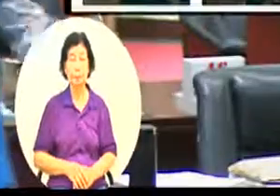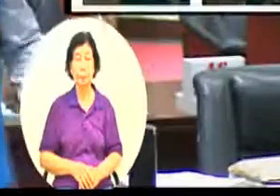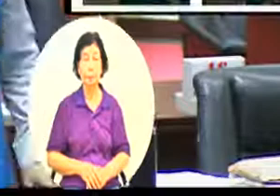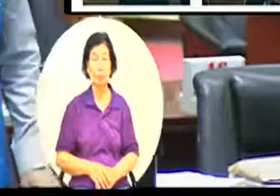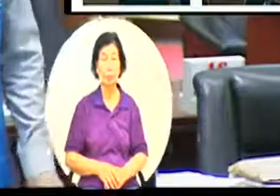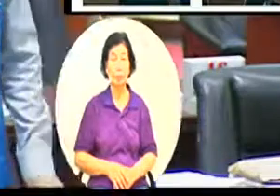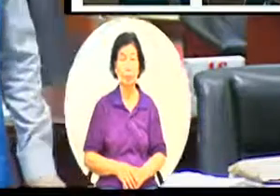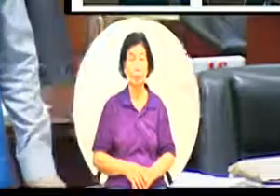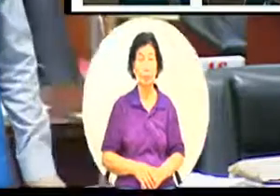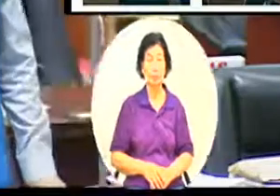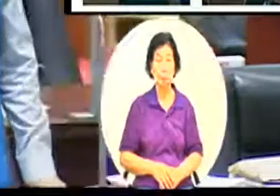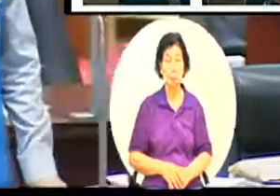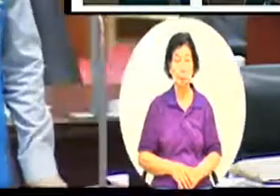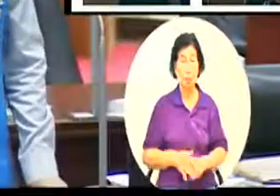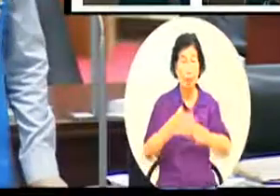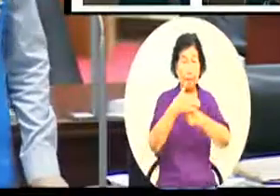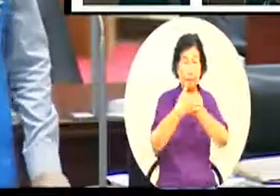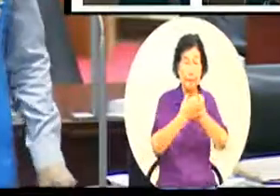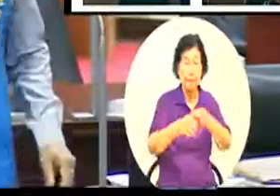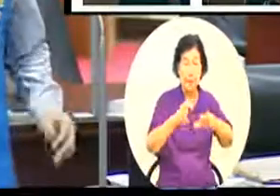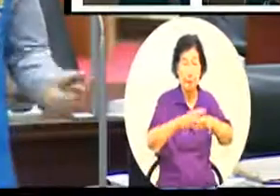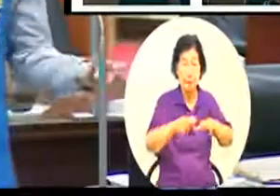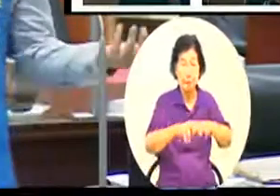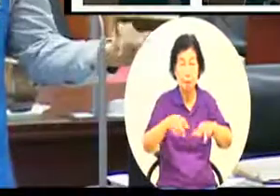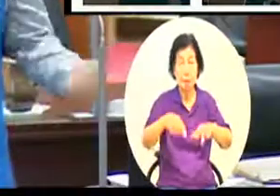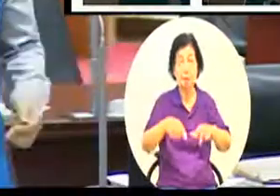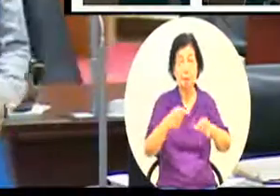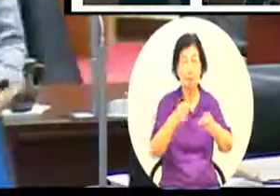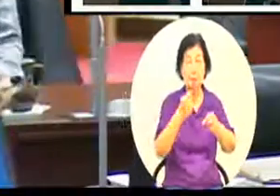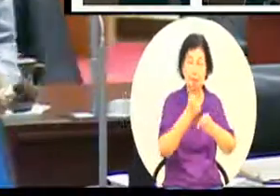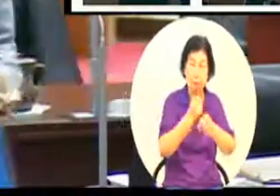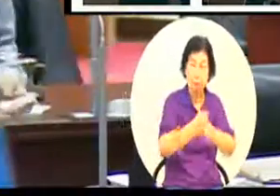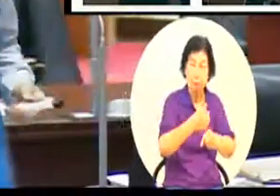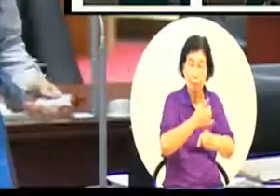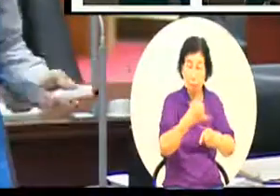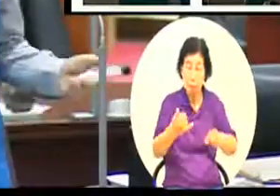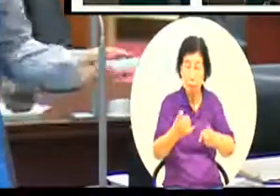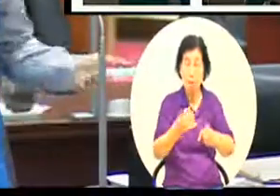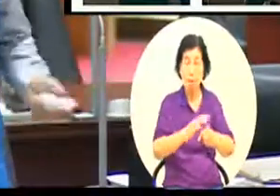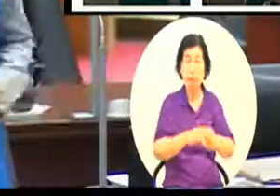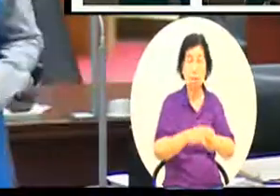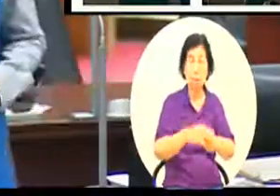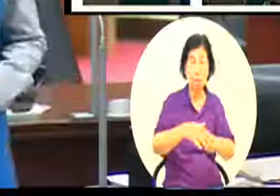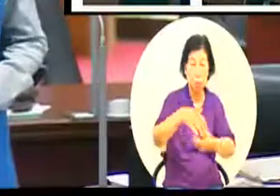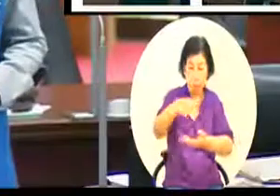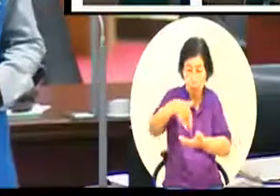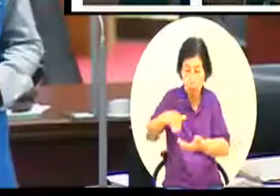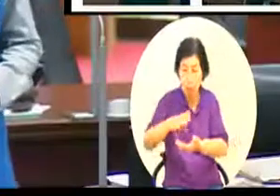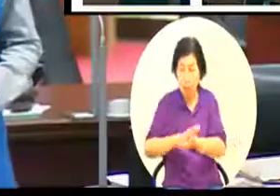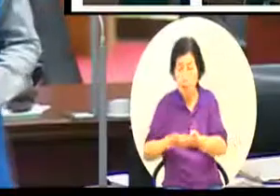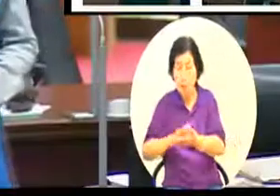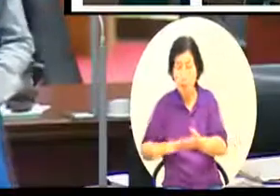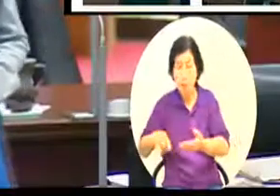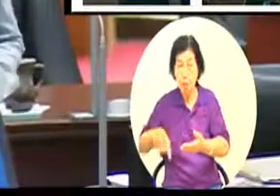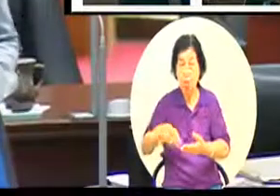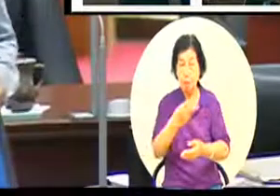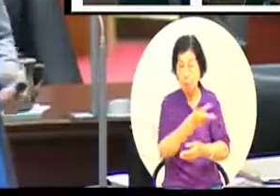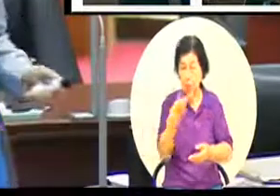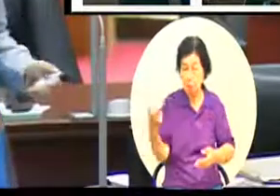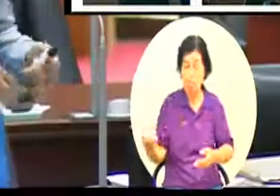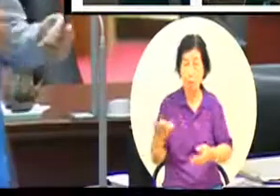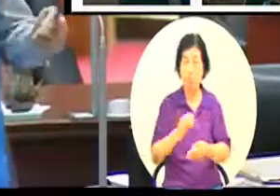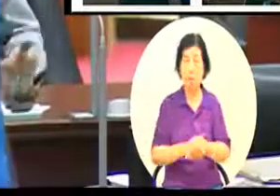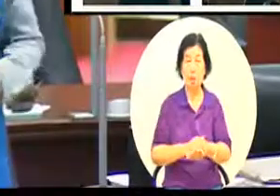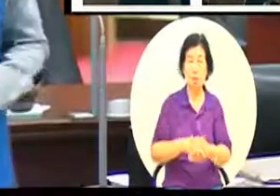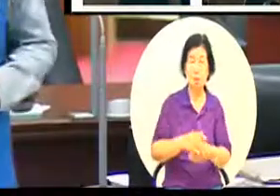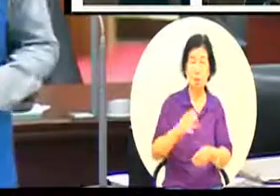一个保全人员啊，还有清洁人员，都有他固定的一套 SOP 啊。对对，他也有